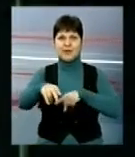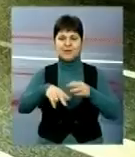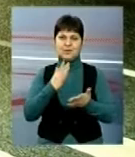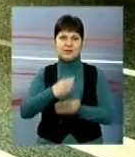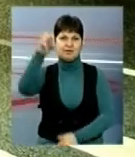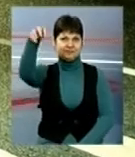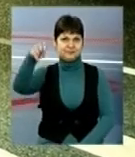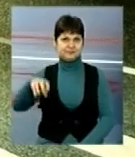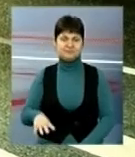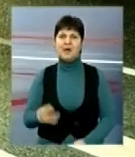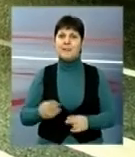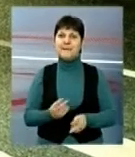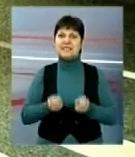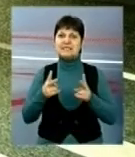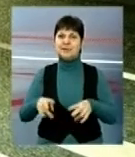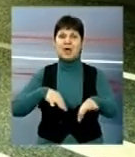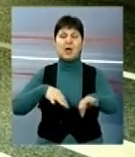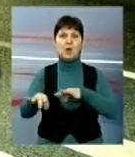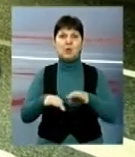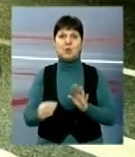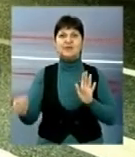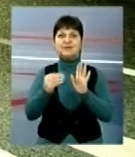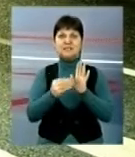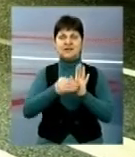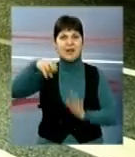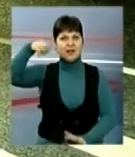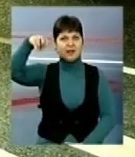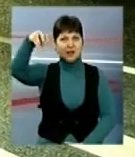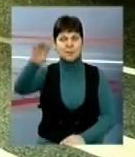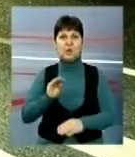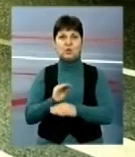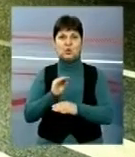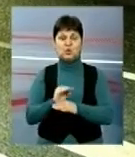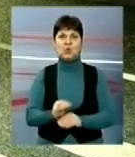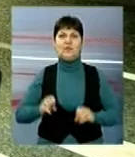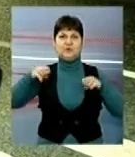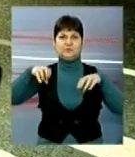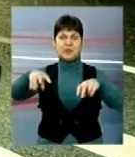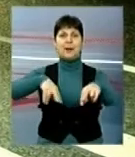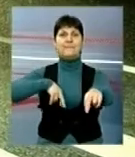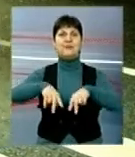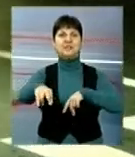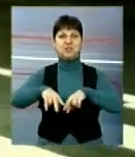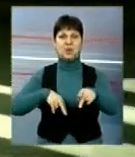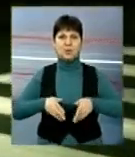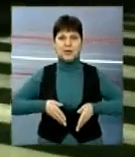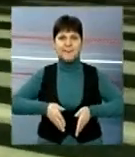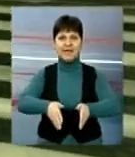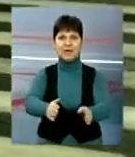тут. Для безпеки руху встановили не лише LED-лампи, а й додаткове освітлення на пішохідному переході.